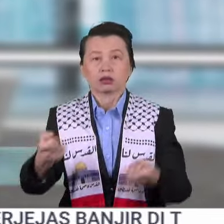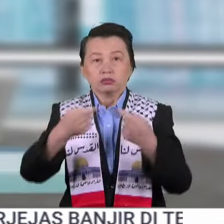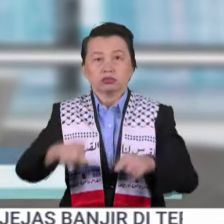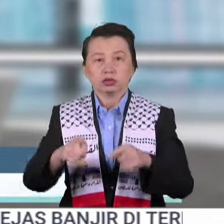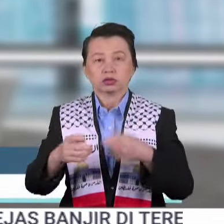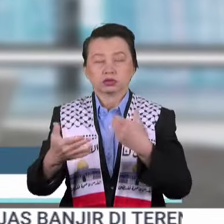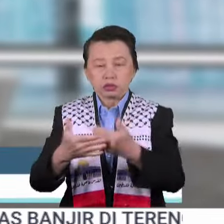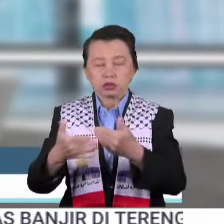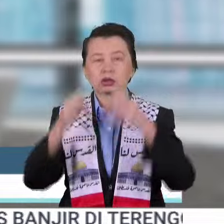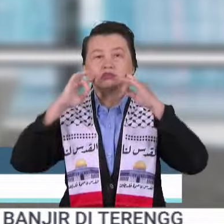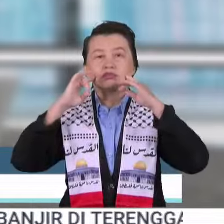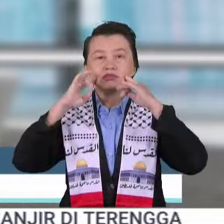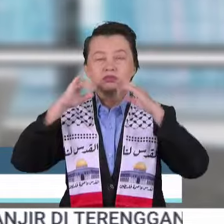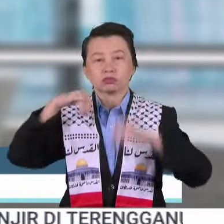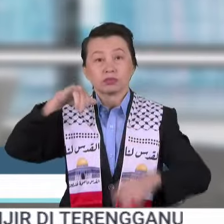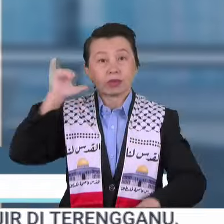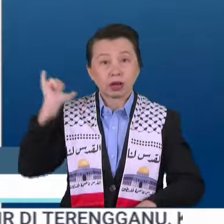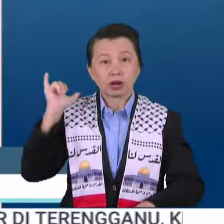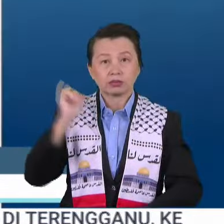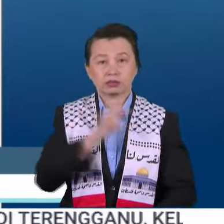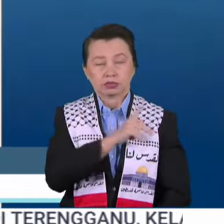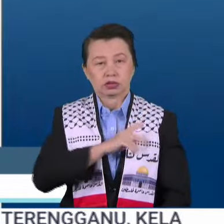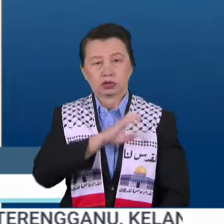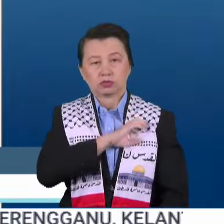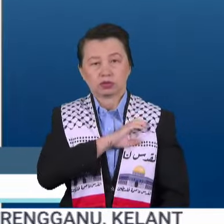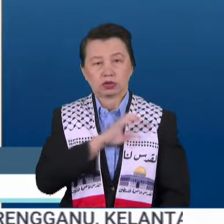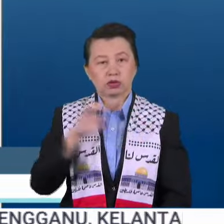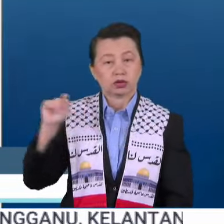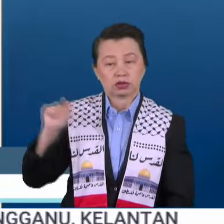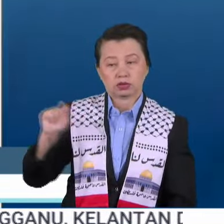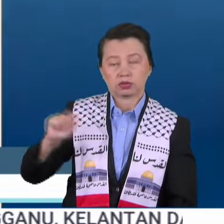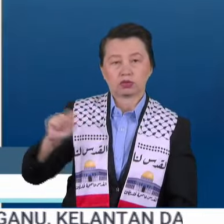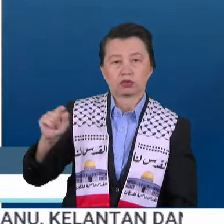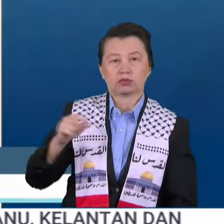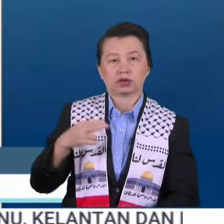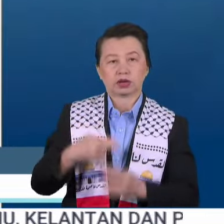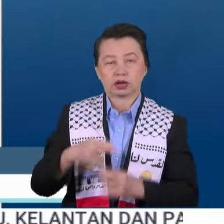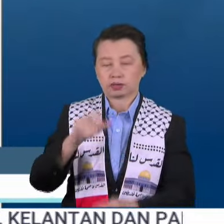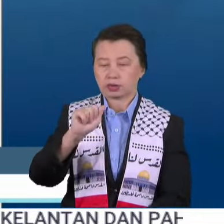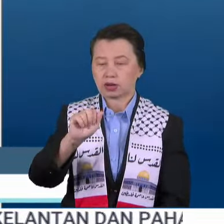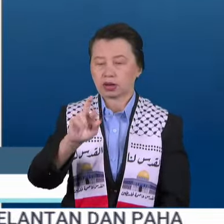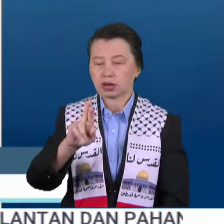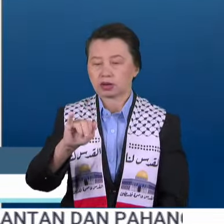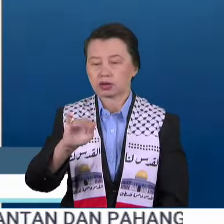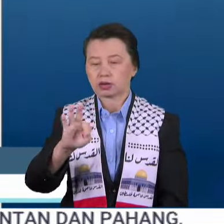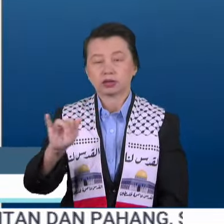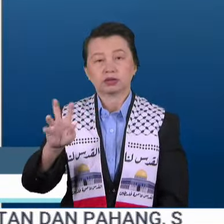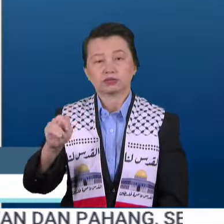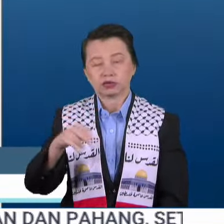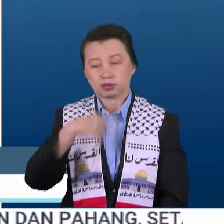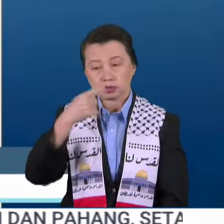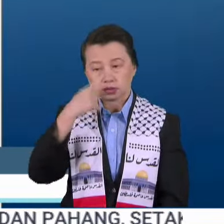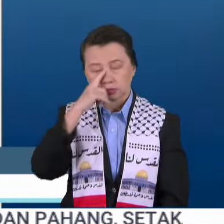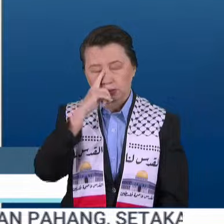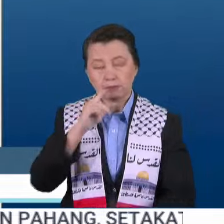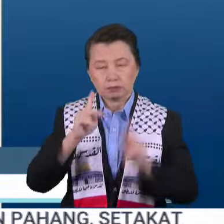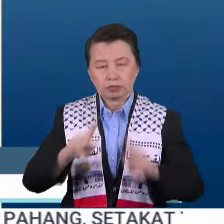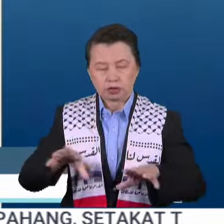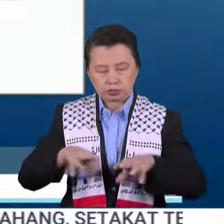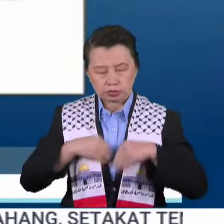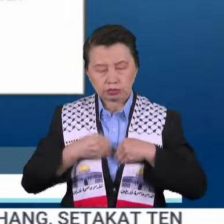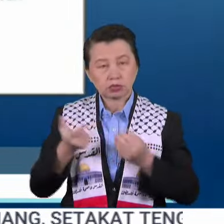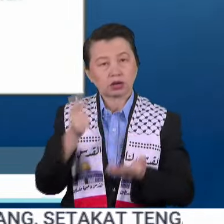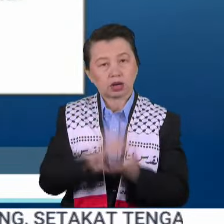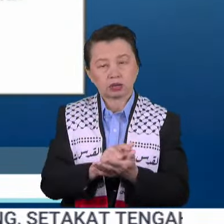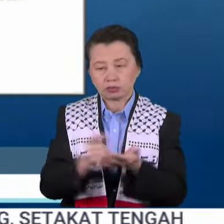berhampiran Kuil Batu Caves semalam. Ketua Polis Daerah Gombak, Assistant Commissioner Polis Nur Arifin Muhammad Nasir berkata, pihaknya menerima